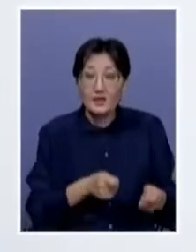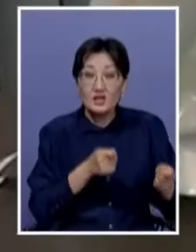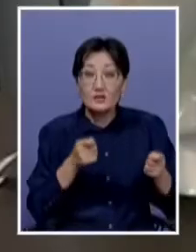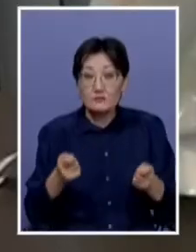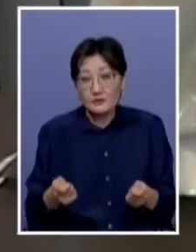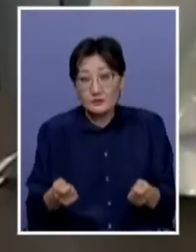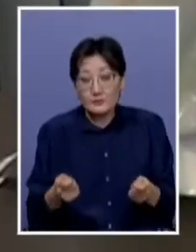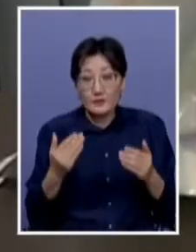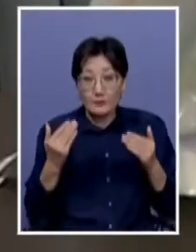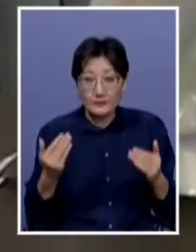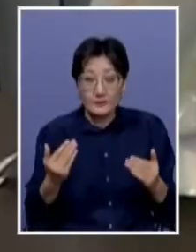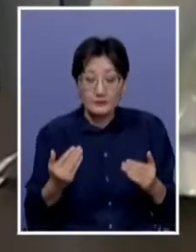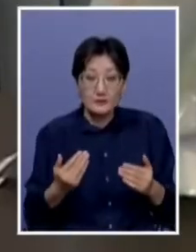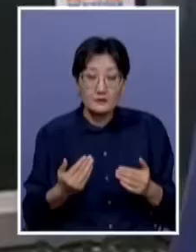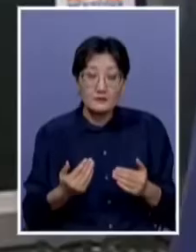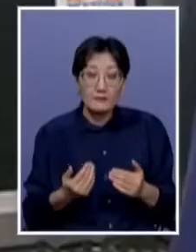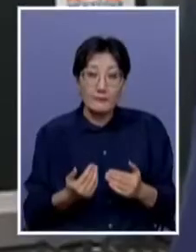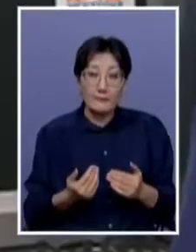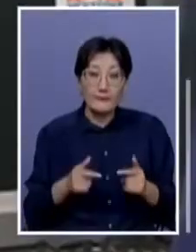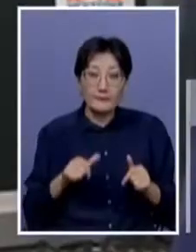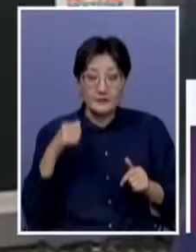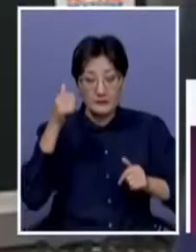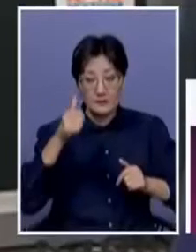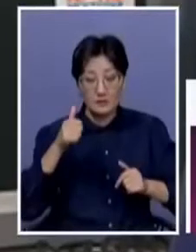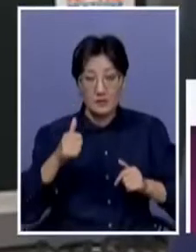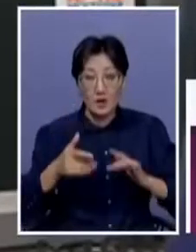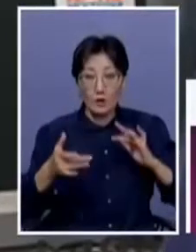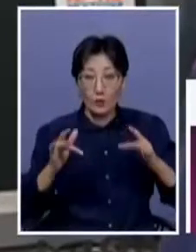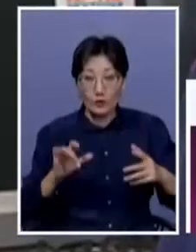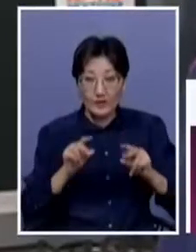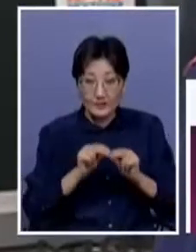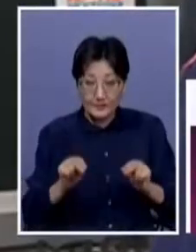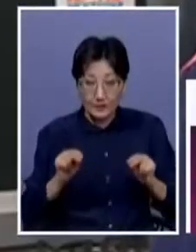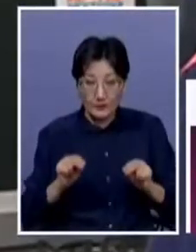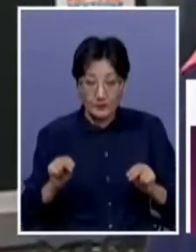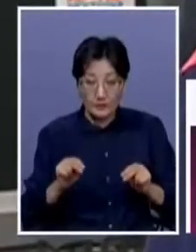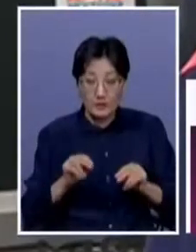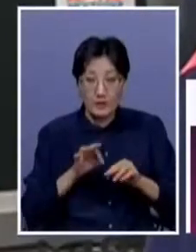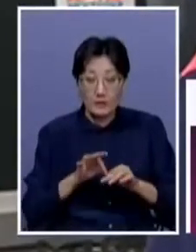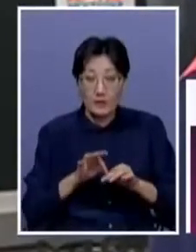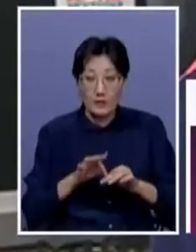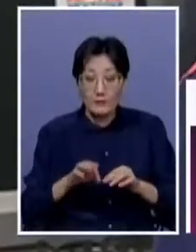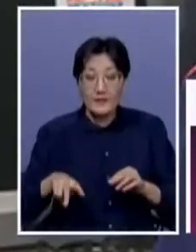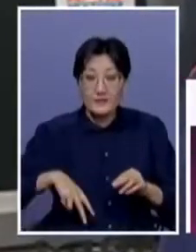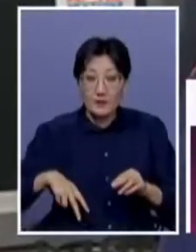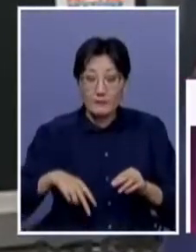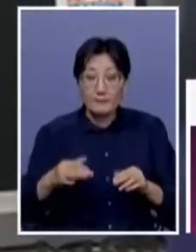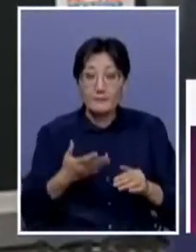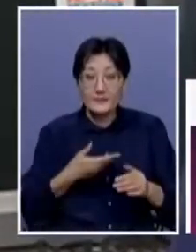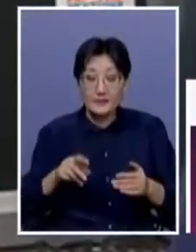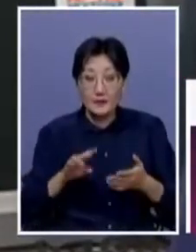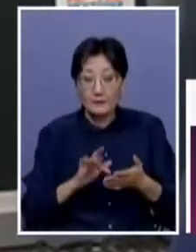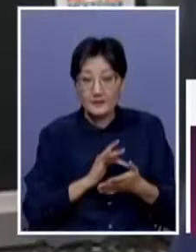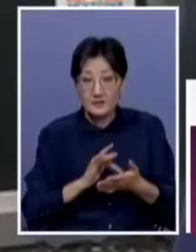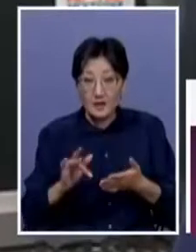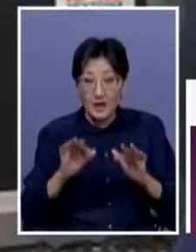деп басы қатып жүрген екен. Биыл онлайн сабақ болғаннан кейін басшылығымыз бізге планшет,